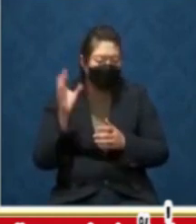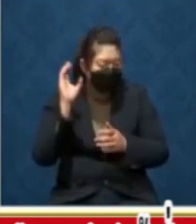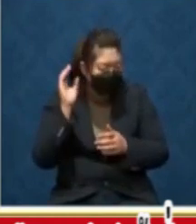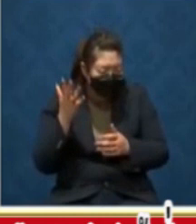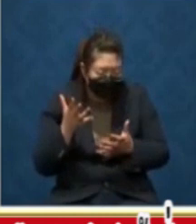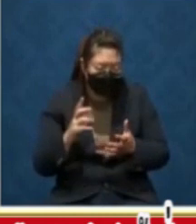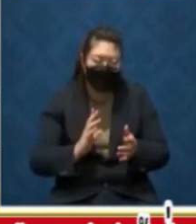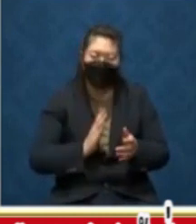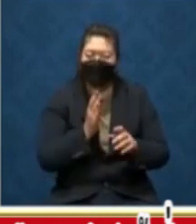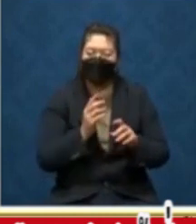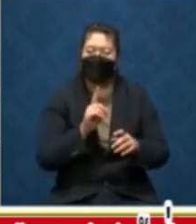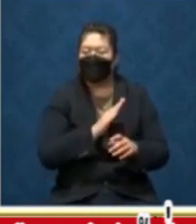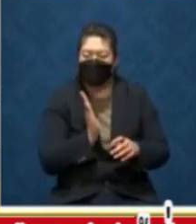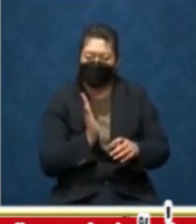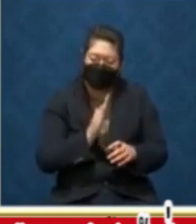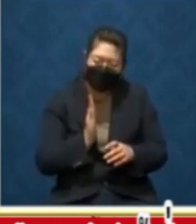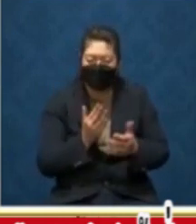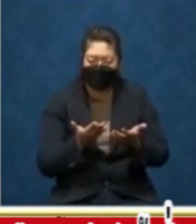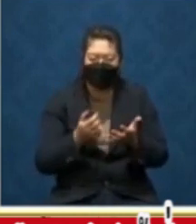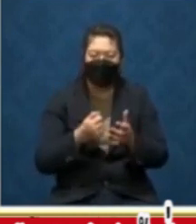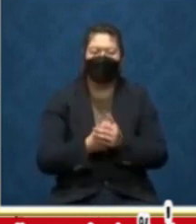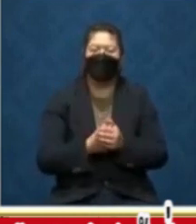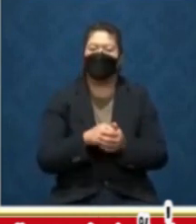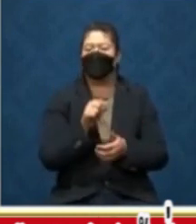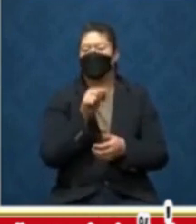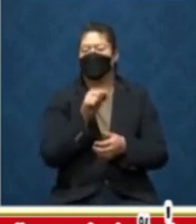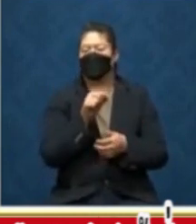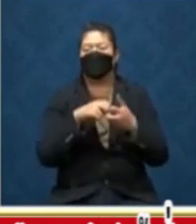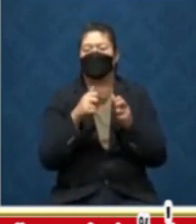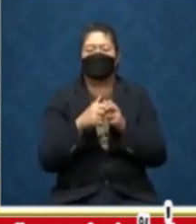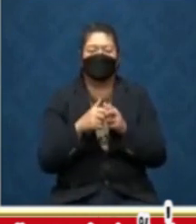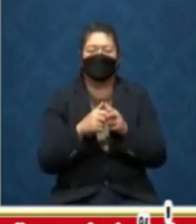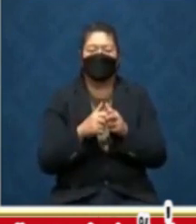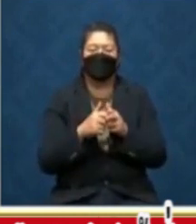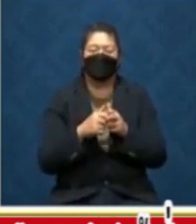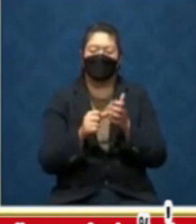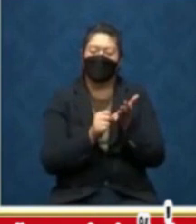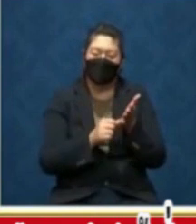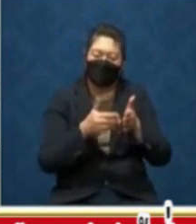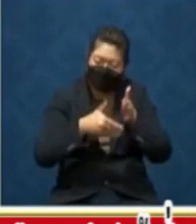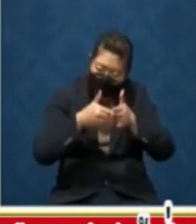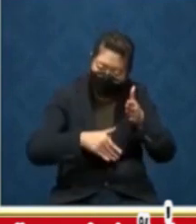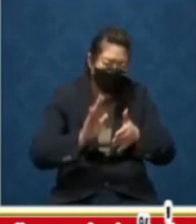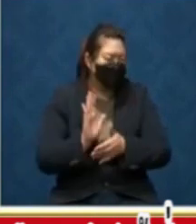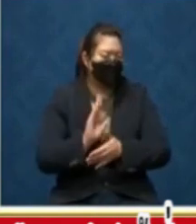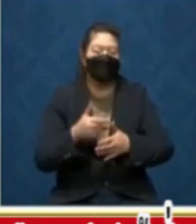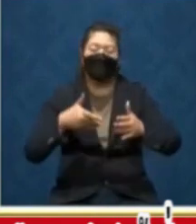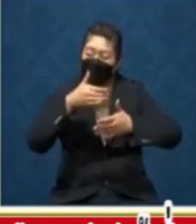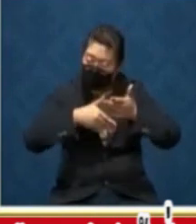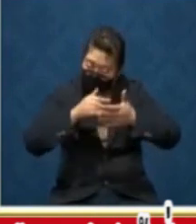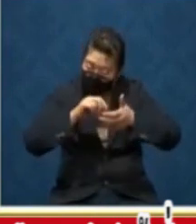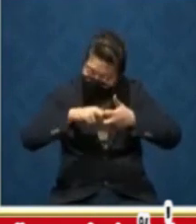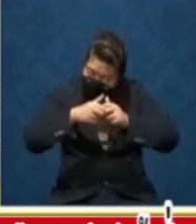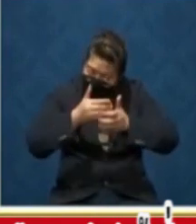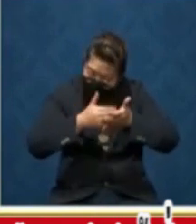ที่เกิดขึ้นเบื้องหน้าไม่ใช่ปัญหาใหญ่ไม่ใช่ปัญหาโลกแตกที่ทุกคนแก้ไม่ได้ชีวิตเด็ก 2คน